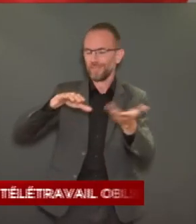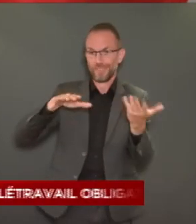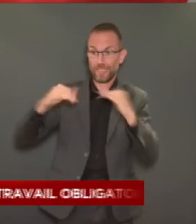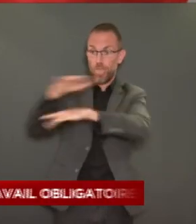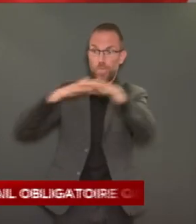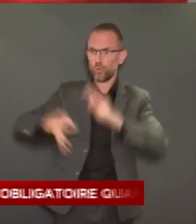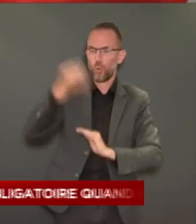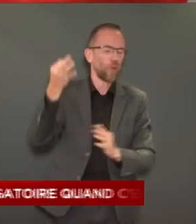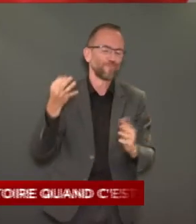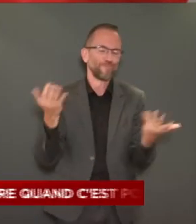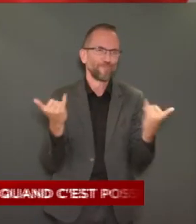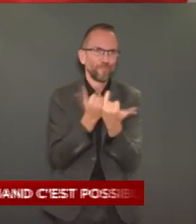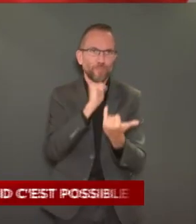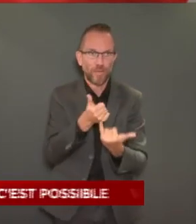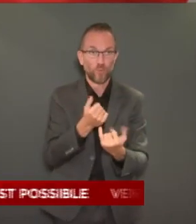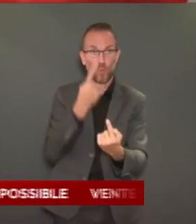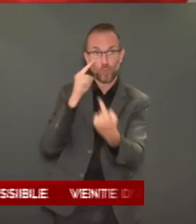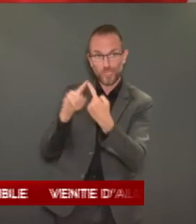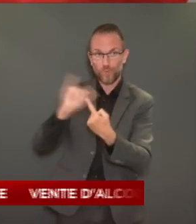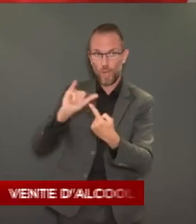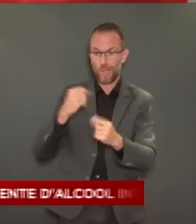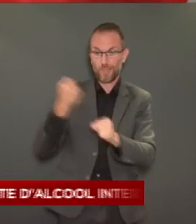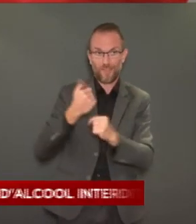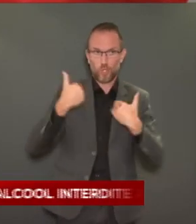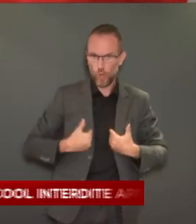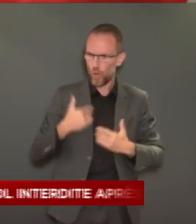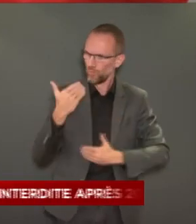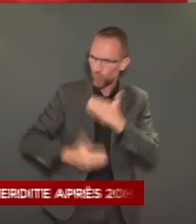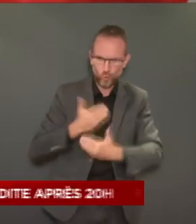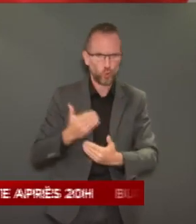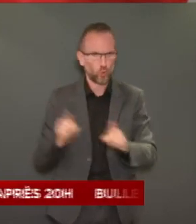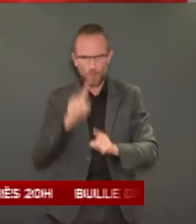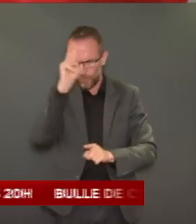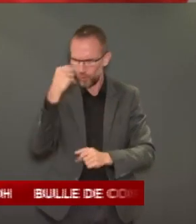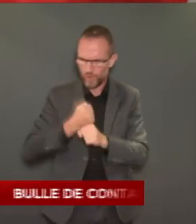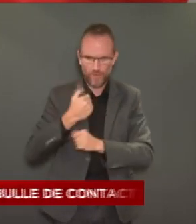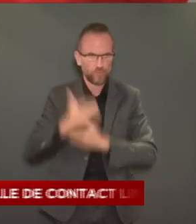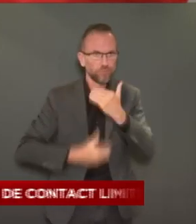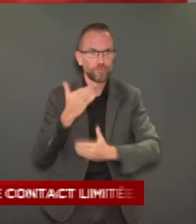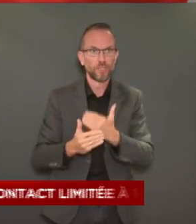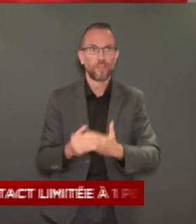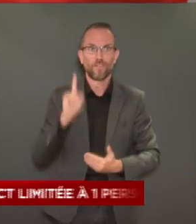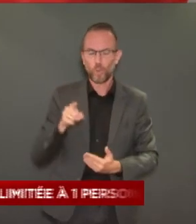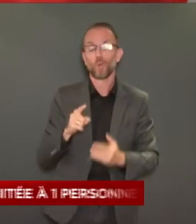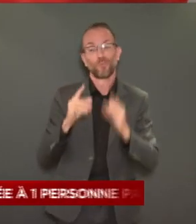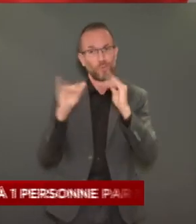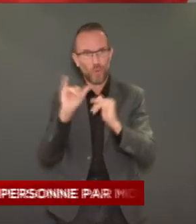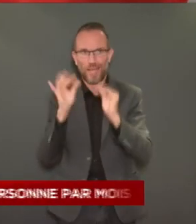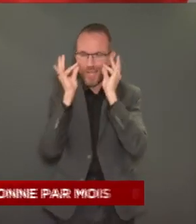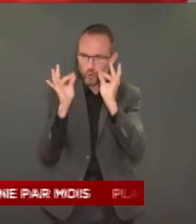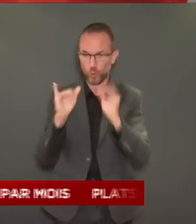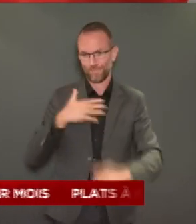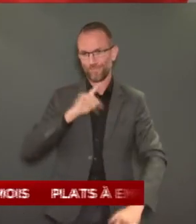travailler et doivent pouvoir travailler dans des conditions de sécurité. Mais pour